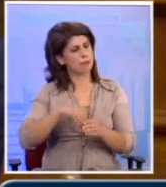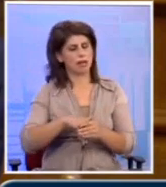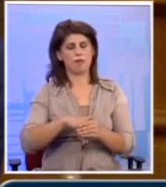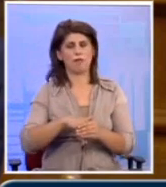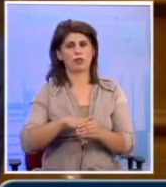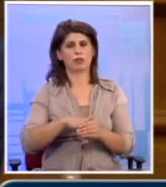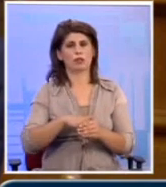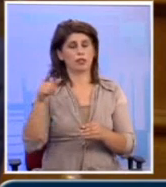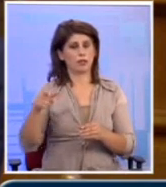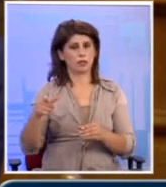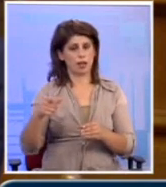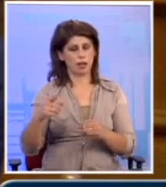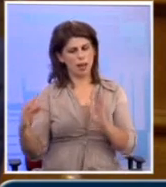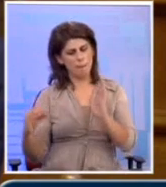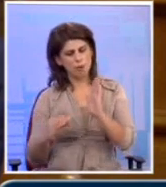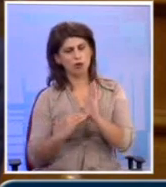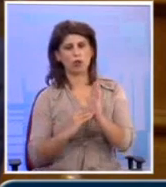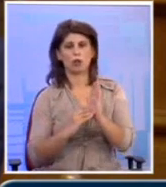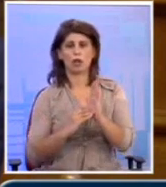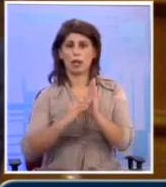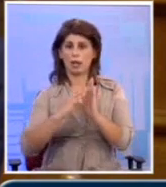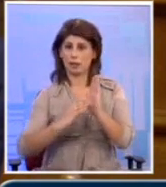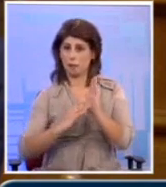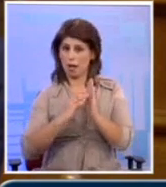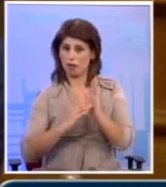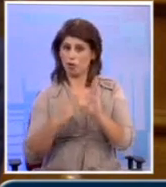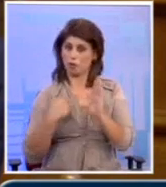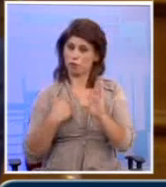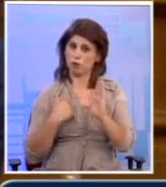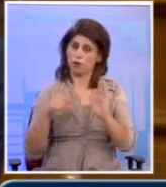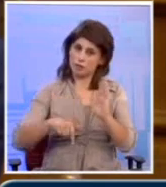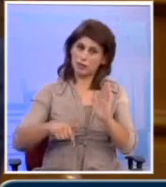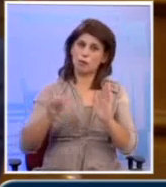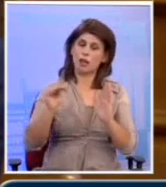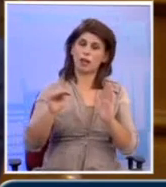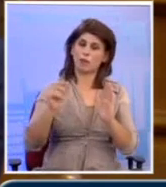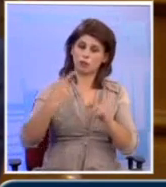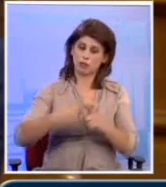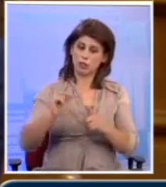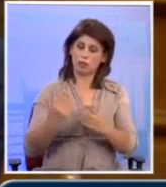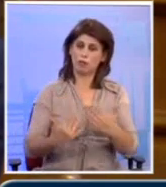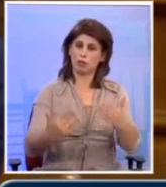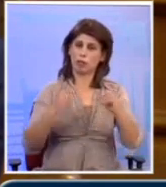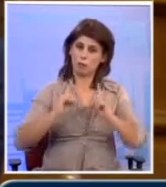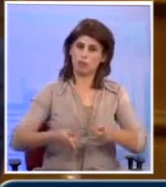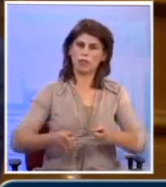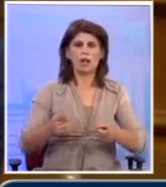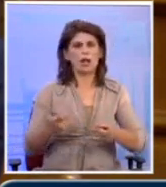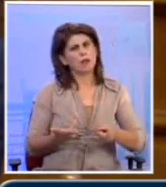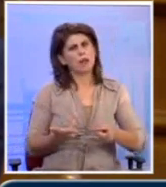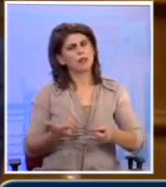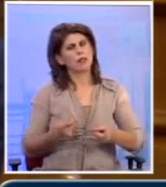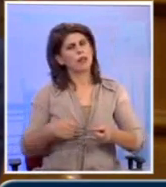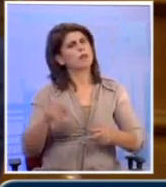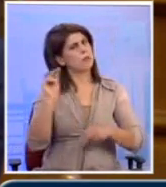συμπεριλαμβάνετε ως υποσύνολο και την περίοδο την οποία εμείς καλούμε σήμερα την Ελληνική Βουλή να αποφασίσει. Γιατί δεν